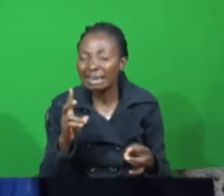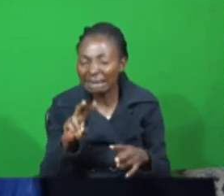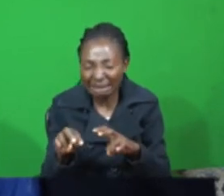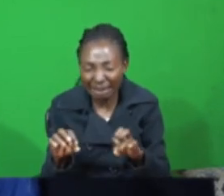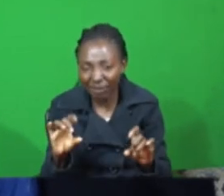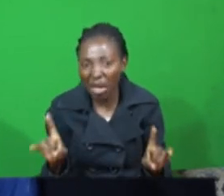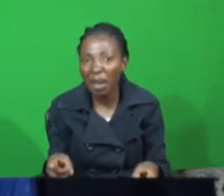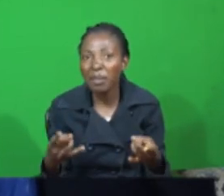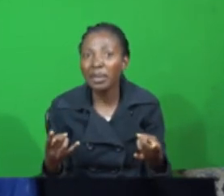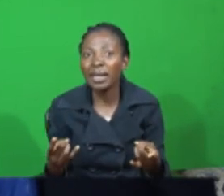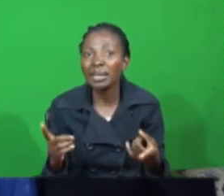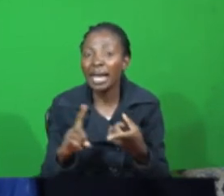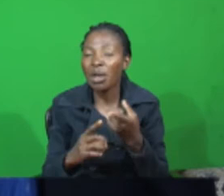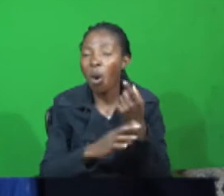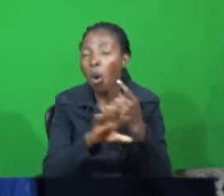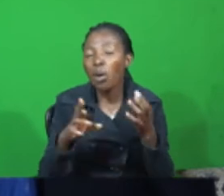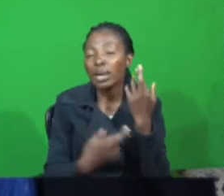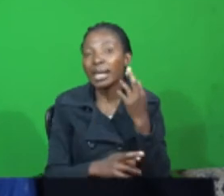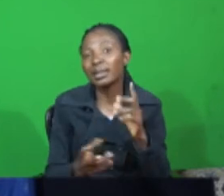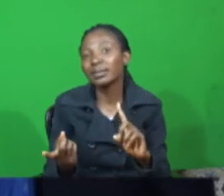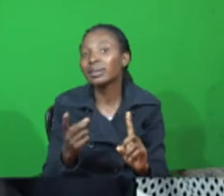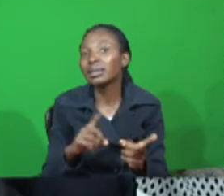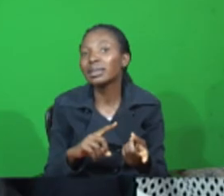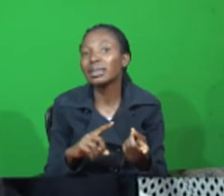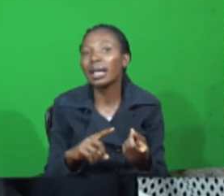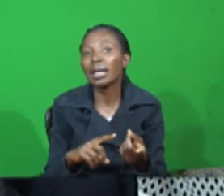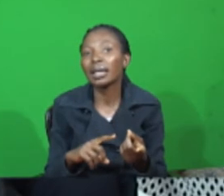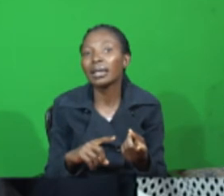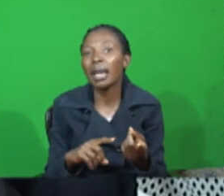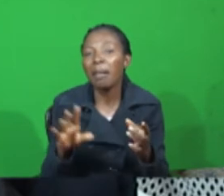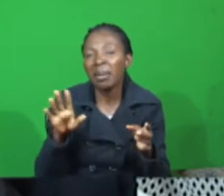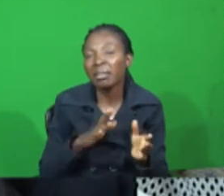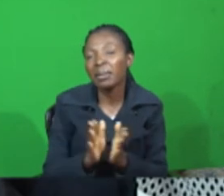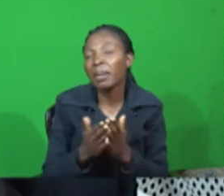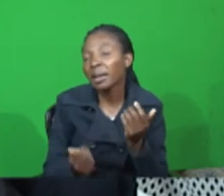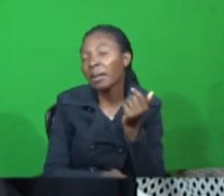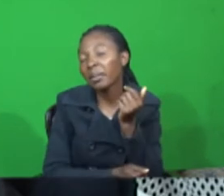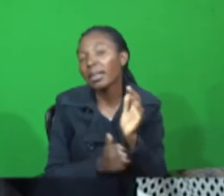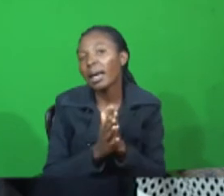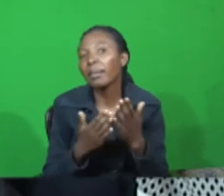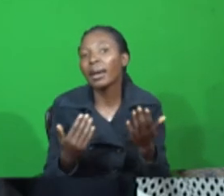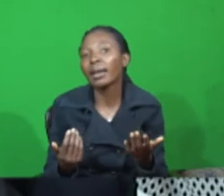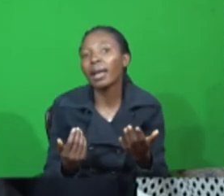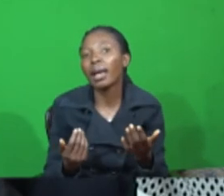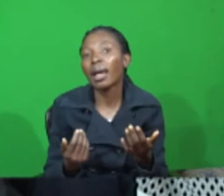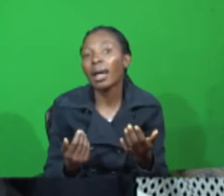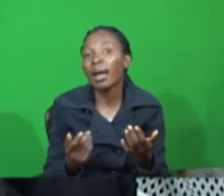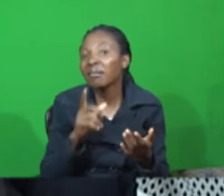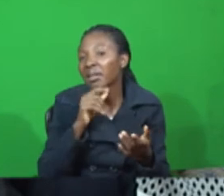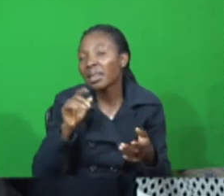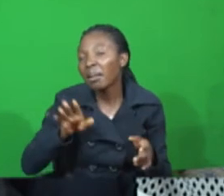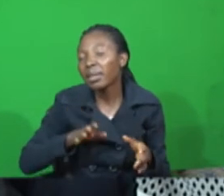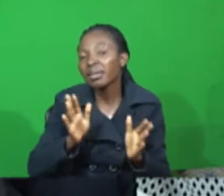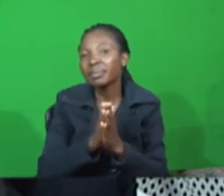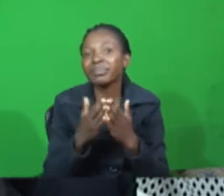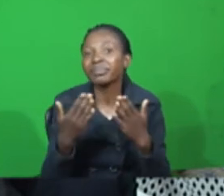musikana hama dzese dzakafa anenge asina amai asina kana hanzvadzi vamwe unotonzwa ita kuti elda munakuva muri kuzivo here kuri kudiwa